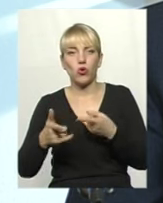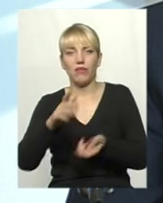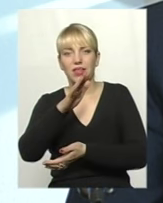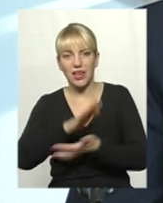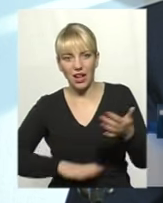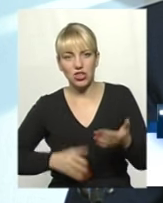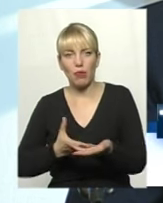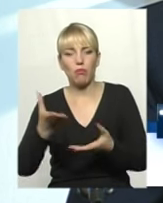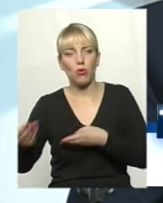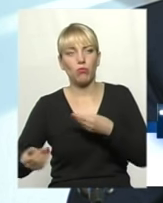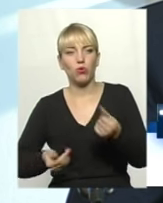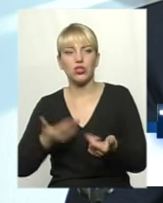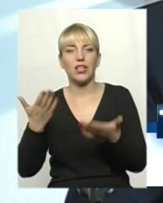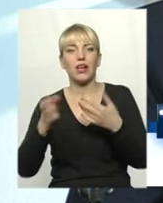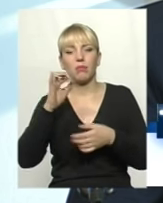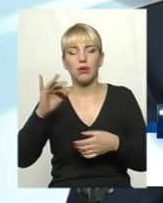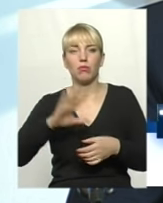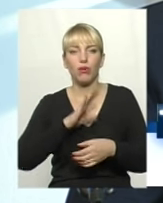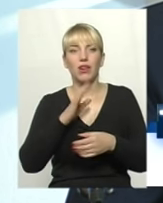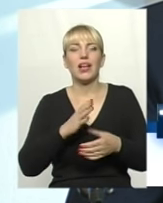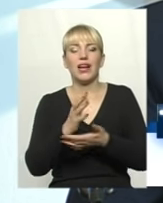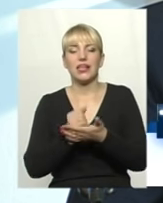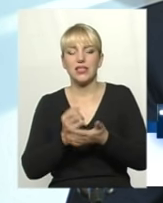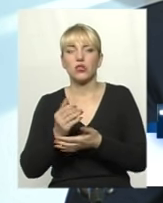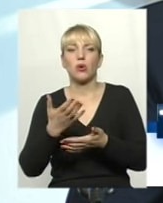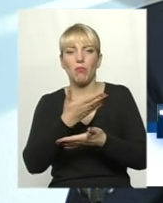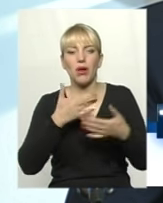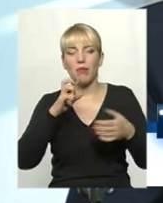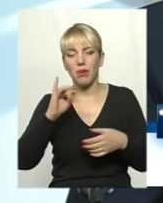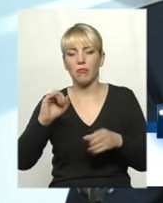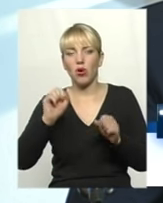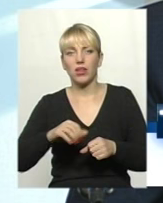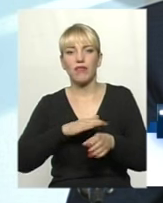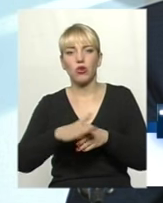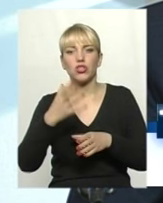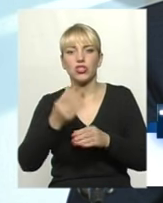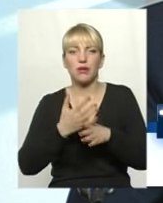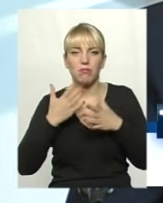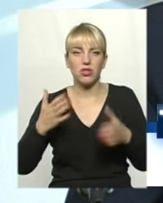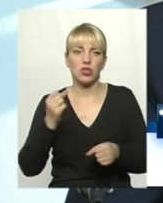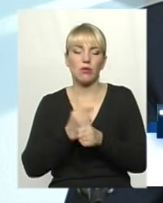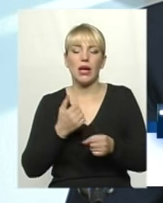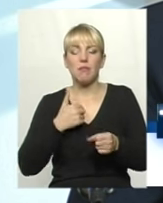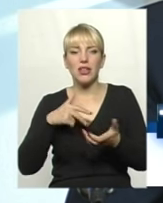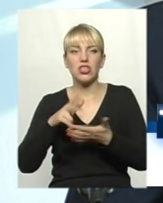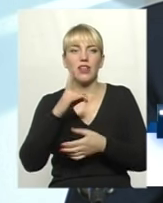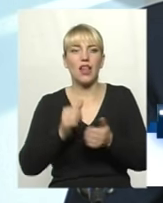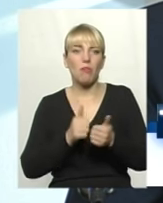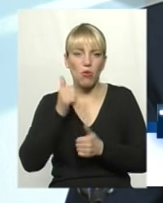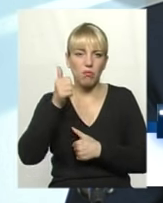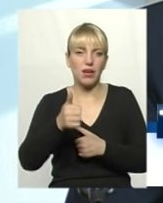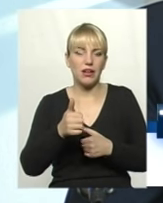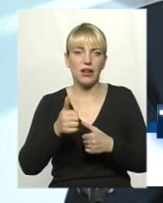проплачувати, якби були в ресурс, ми можемо ще виконувати ще більше робіт. Ми йшли на попередження. Тобто ми робили проекти,